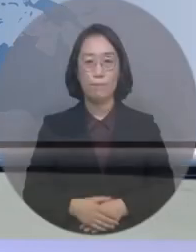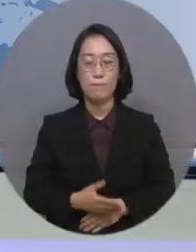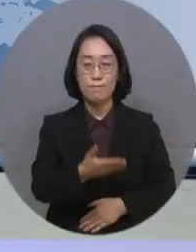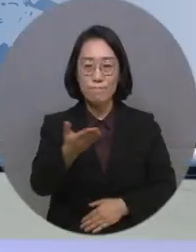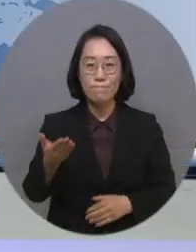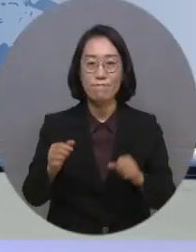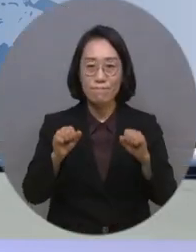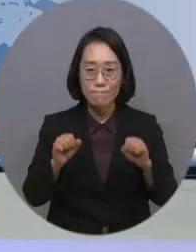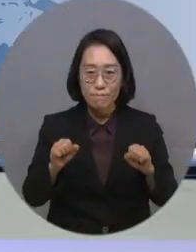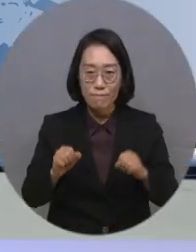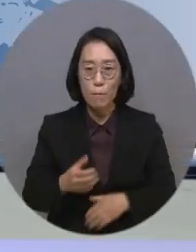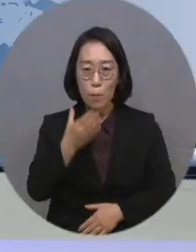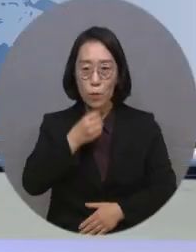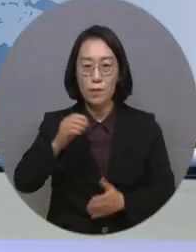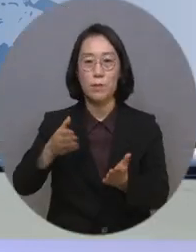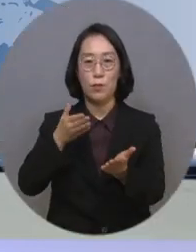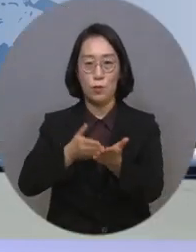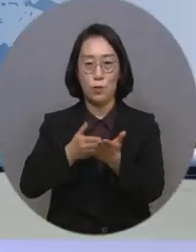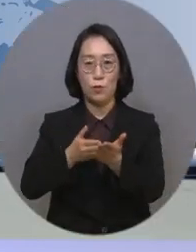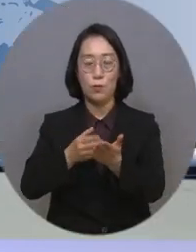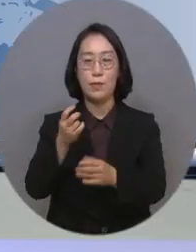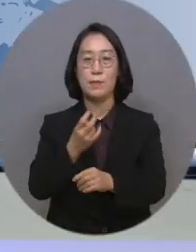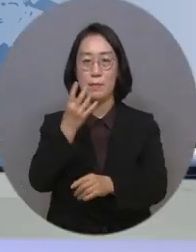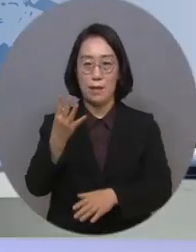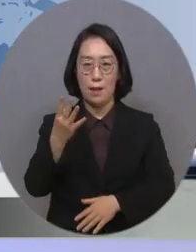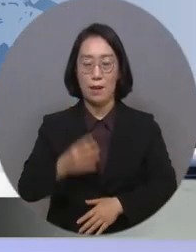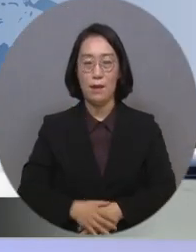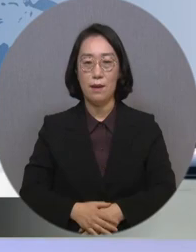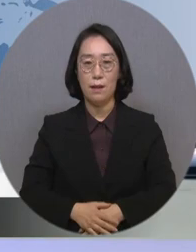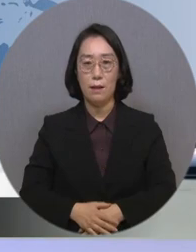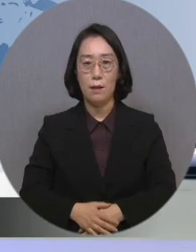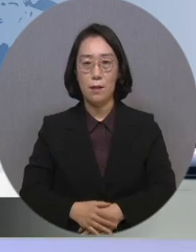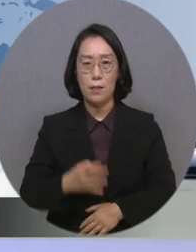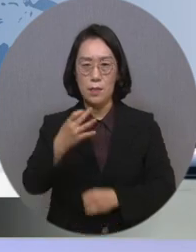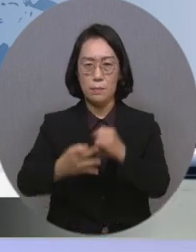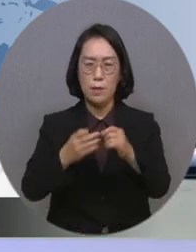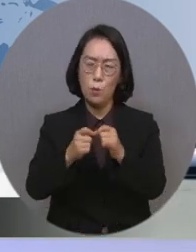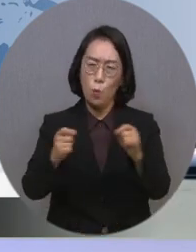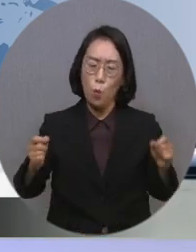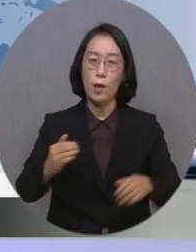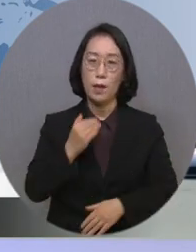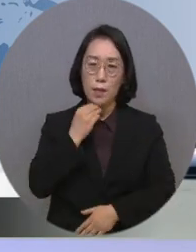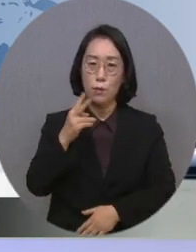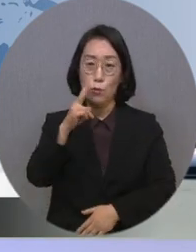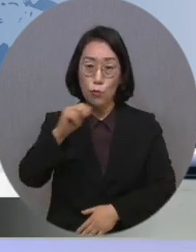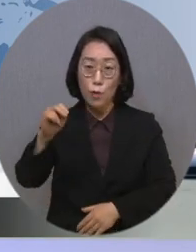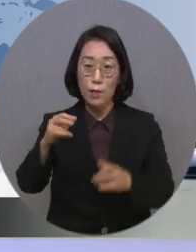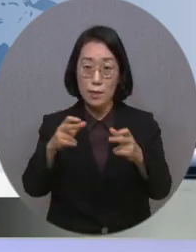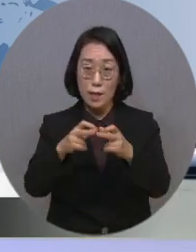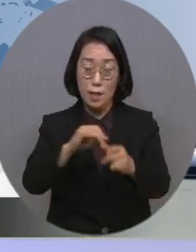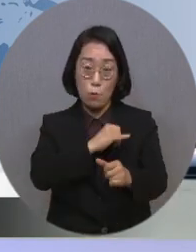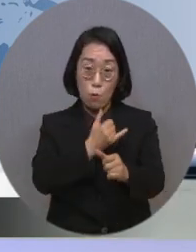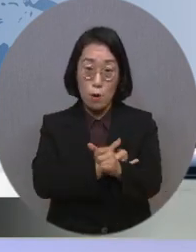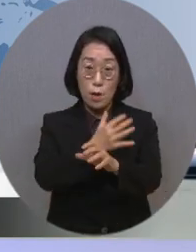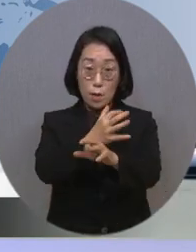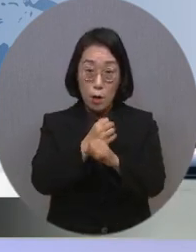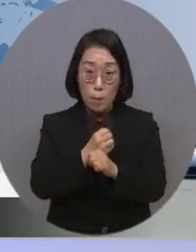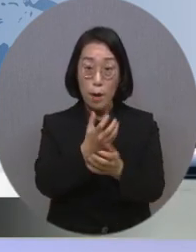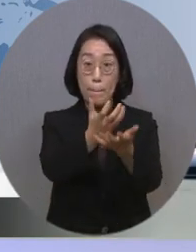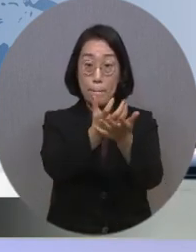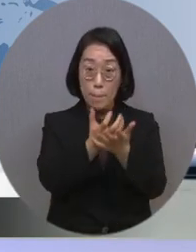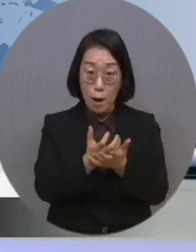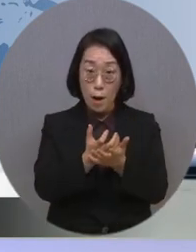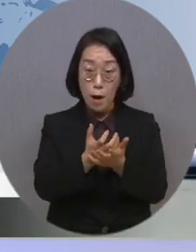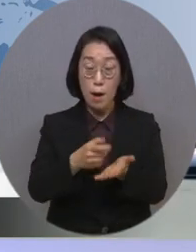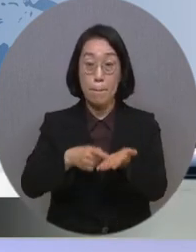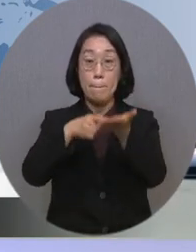시청자 여러분 안녕하십니까 복지티비 뉴스 24입니다 14년에 기다림 끝에 UN 장애인 권리협약 선택 의정서